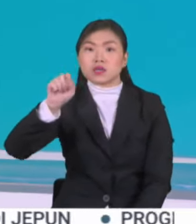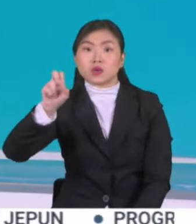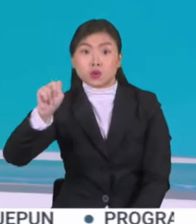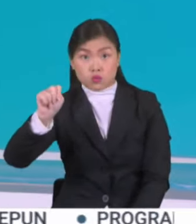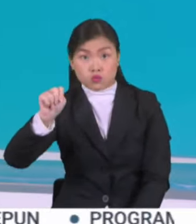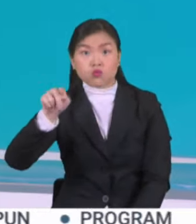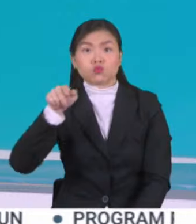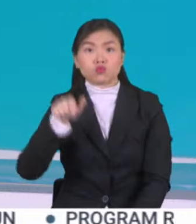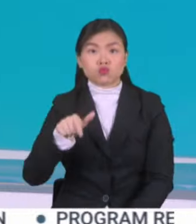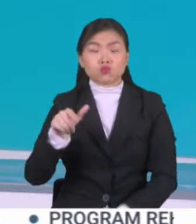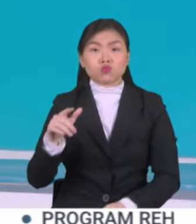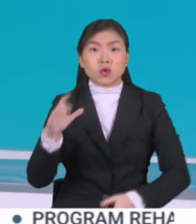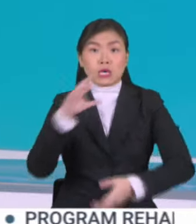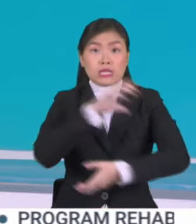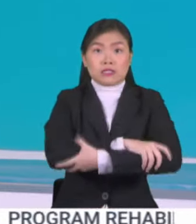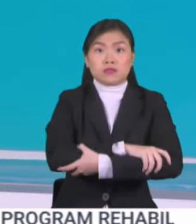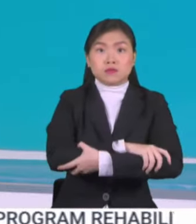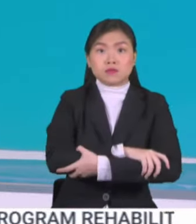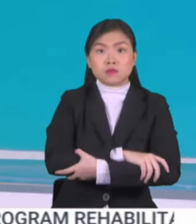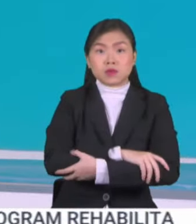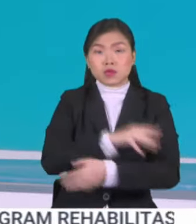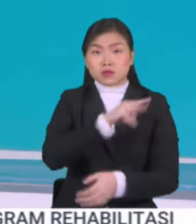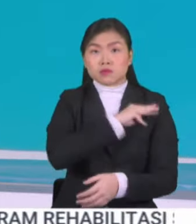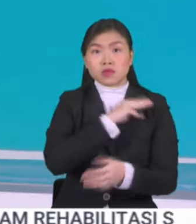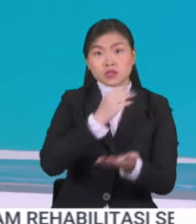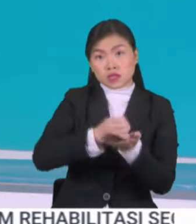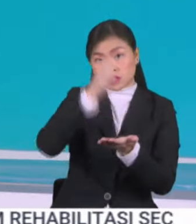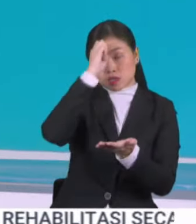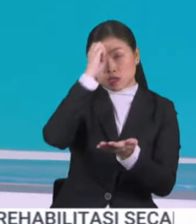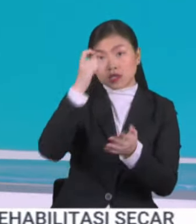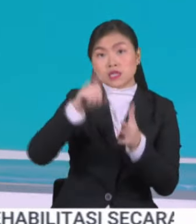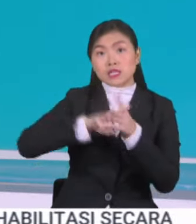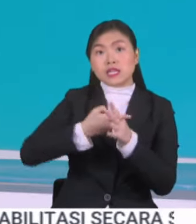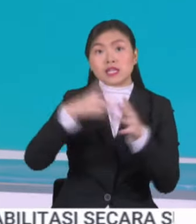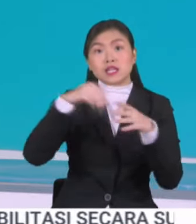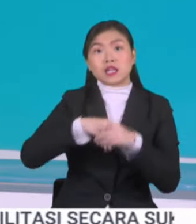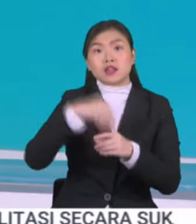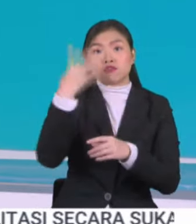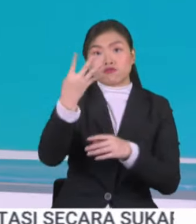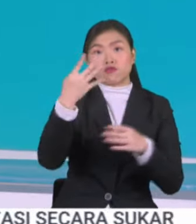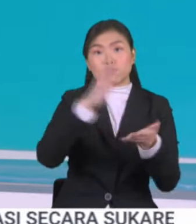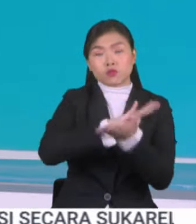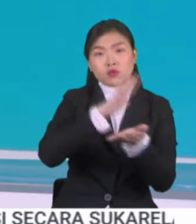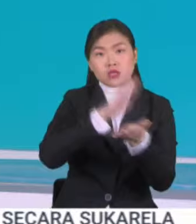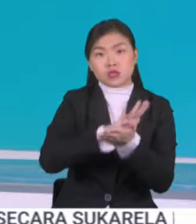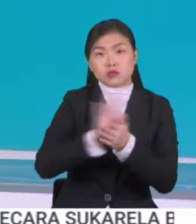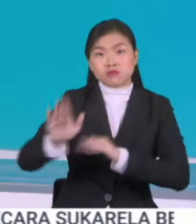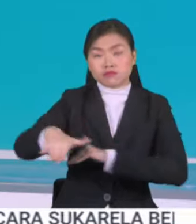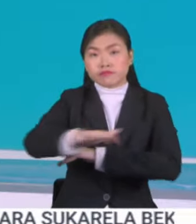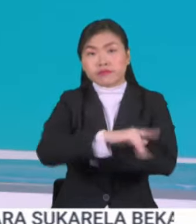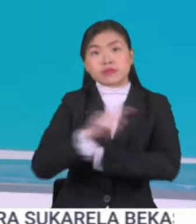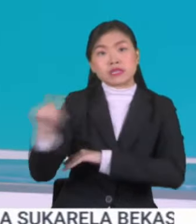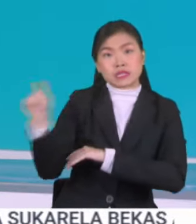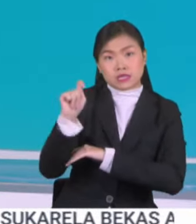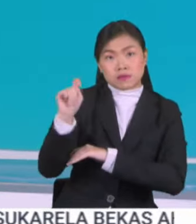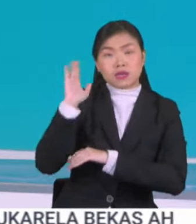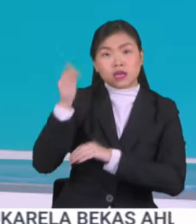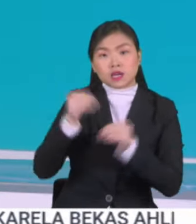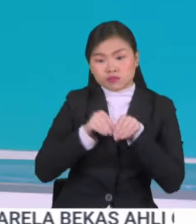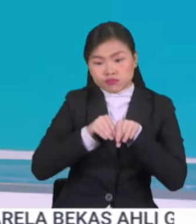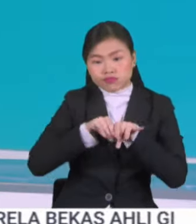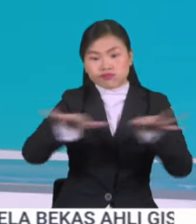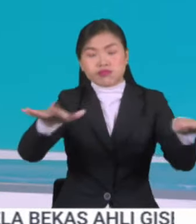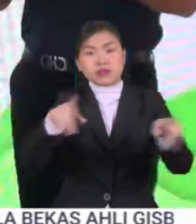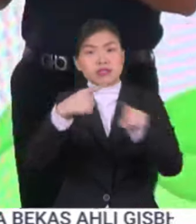sebuah syarikat jenama minuman coklat itu dilaksanakan di 4 sekolah di Pantai Timur dan bakal diperluaskan secara berperingkat di seluruh negara.